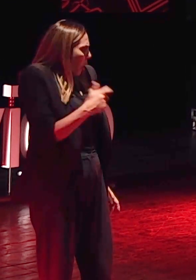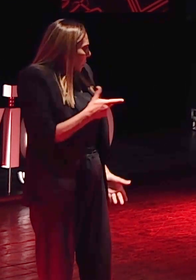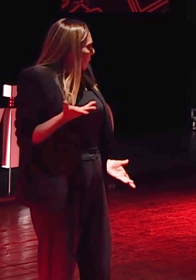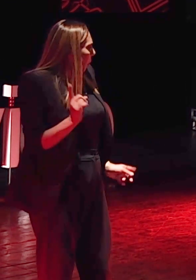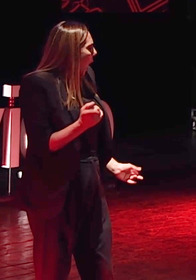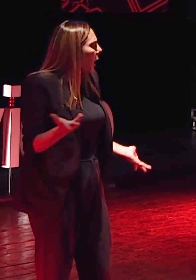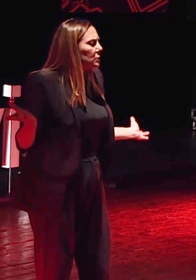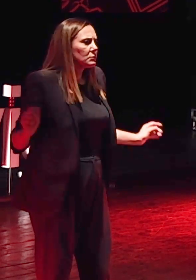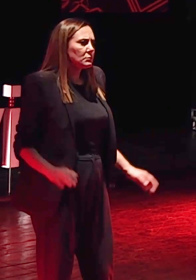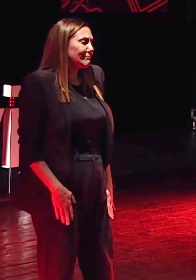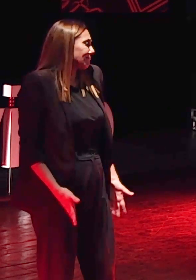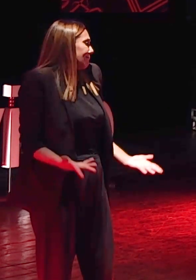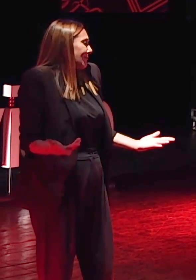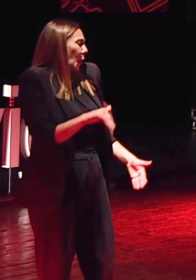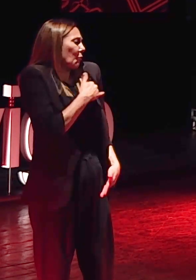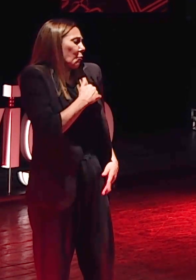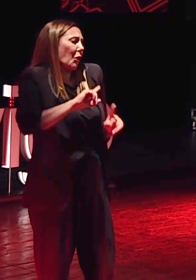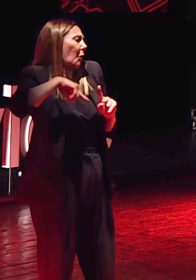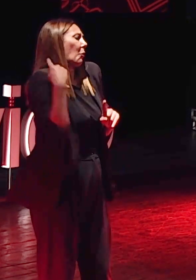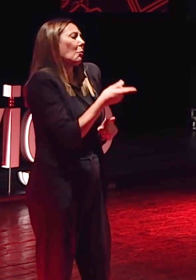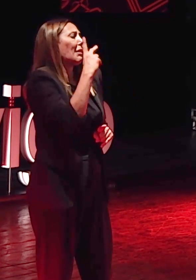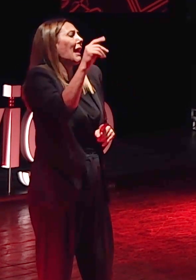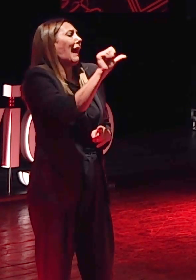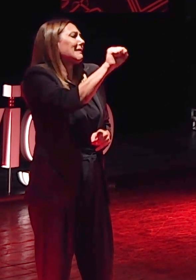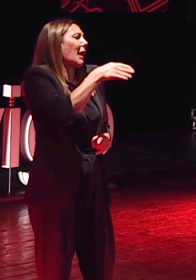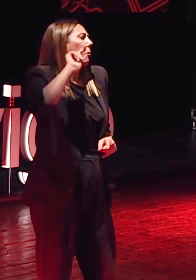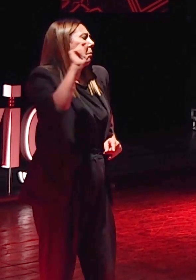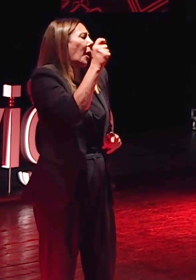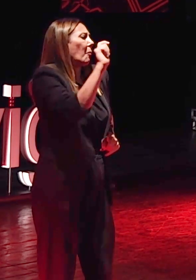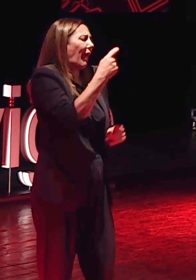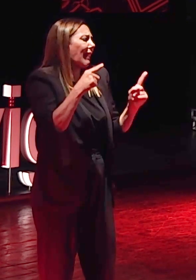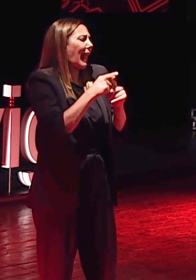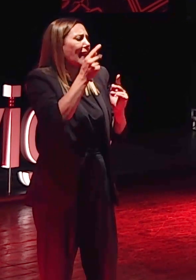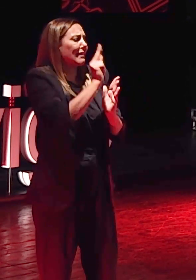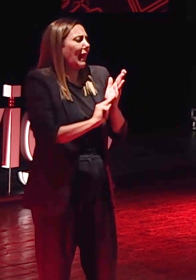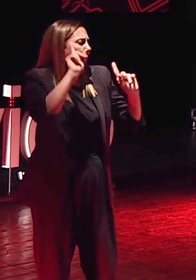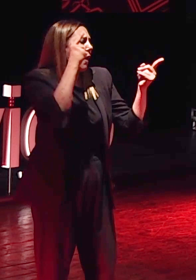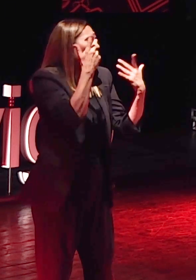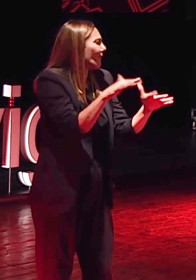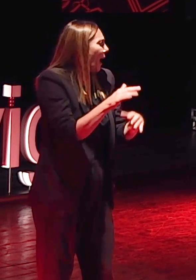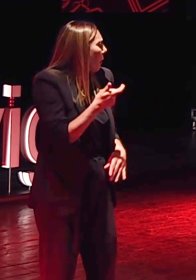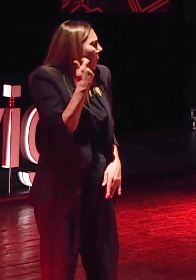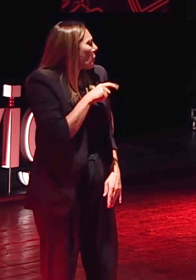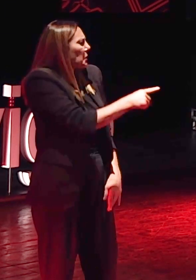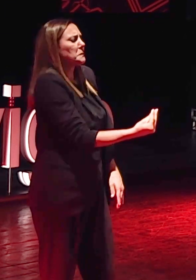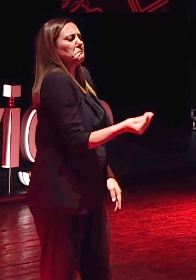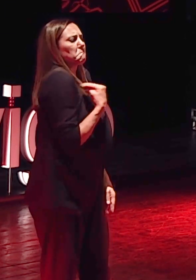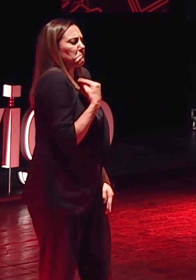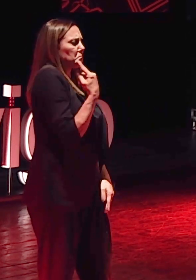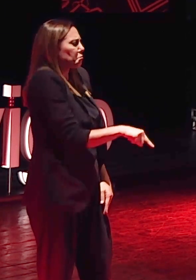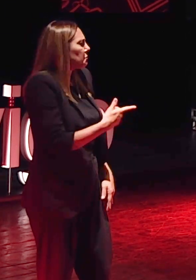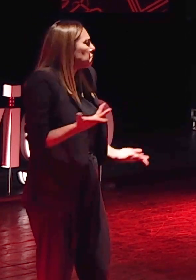ma in fin dei conti anche gli altri studenti con DSA ci sono riusciti a scrivere la tesi di laurea perché lei ci sta chiedendo questa